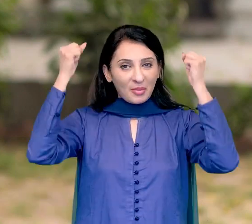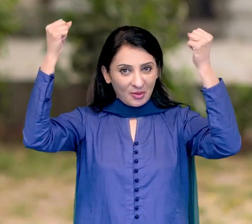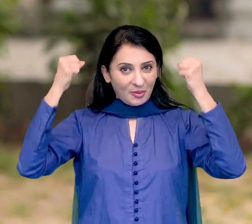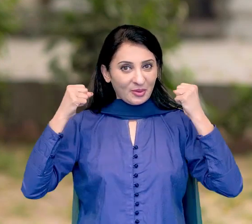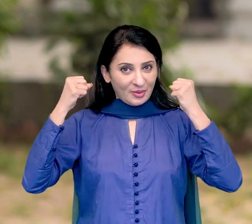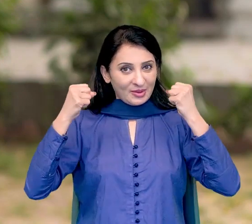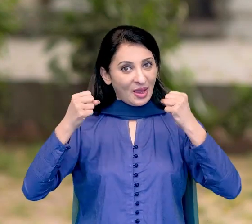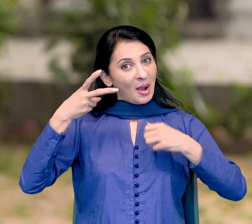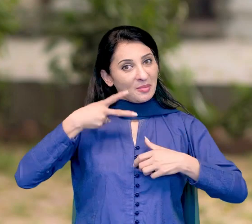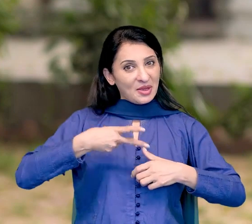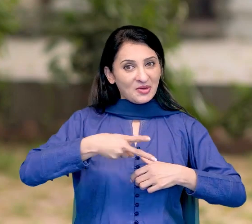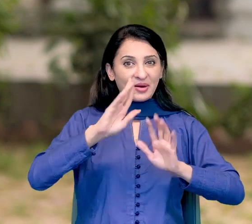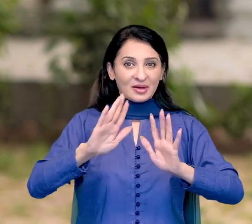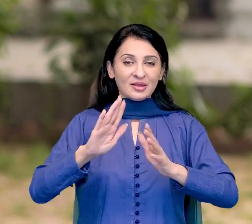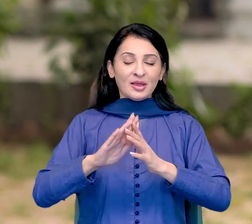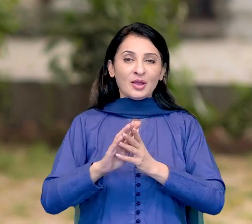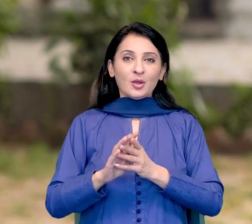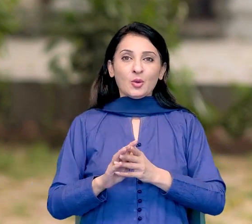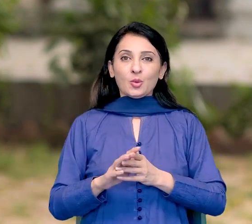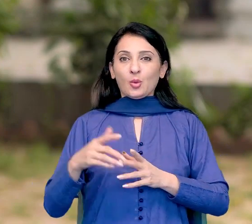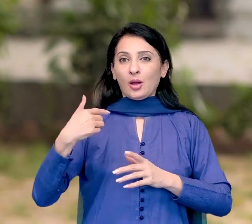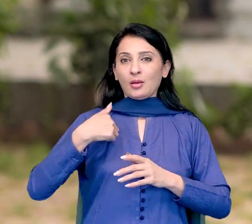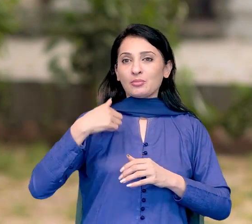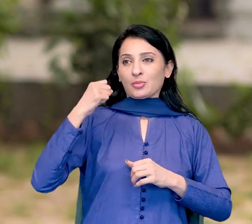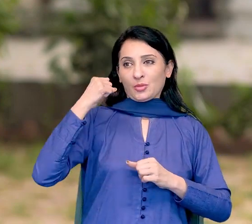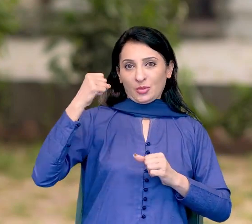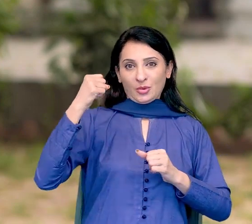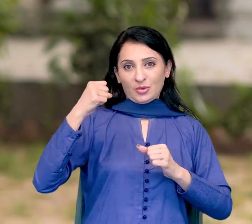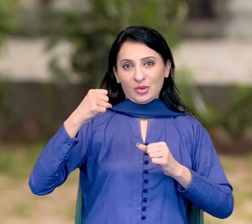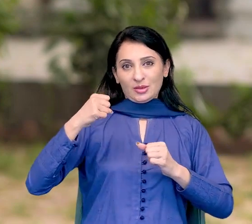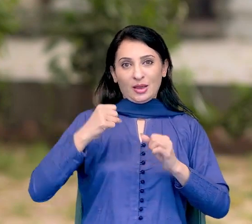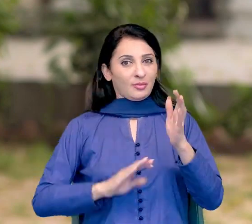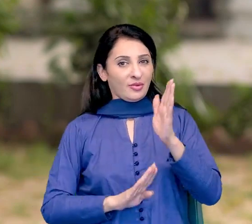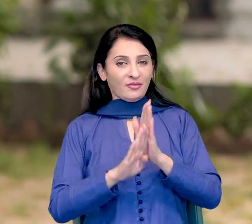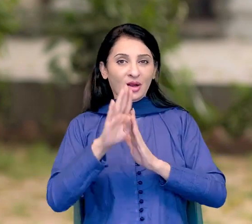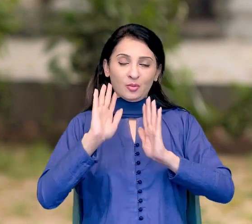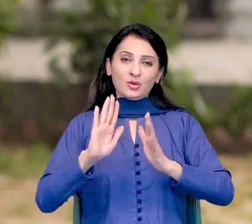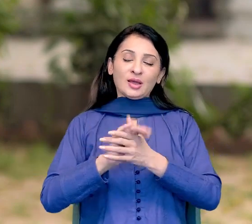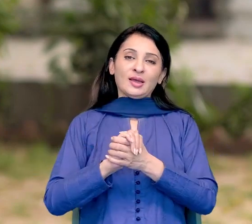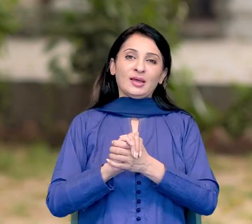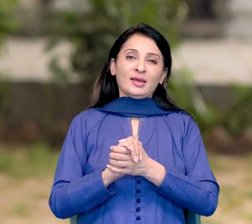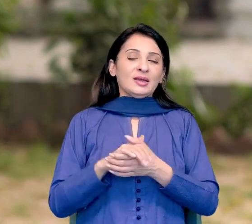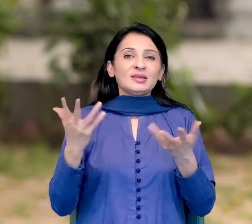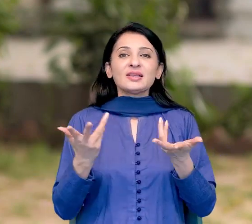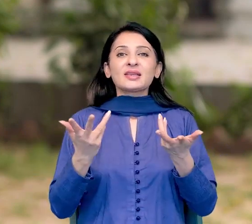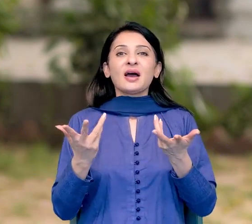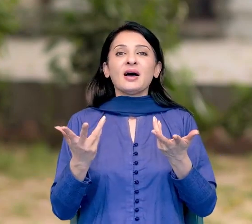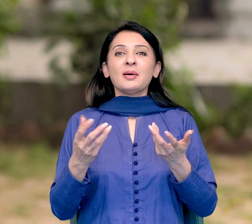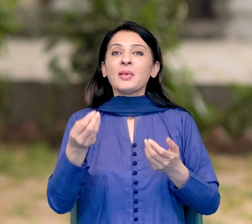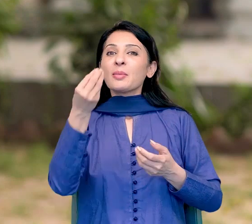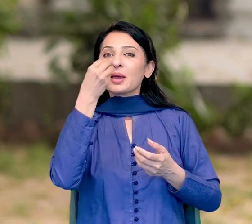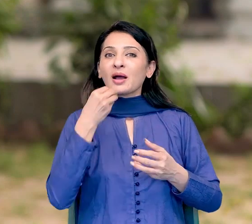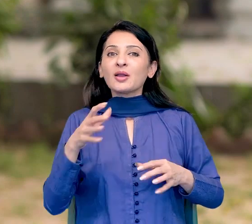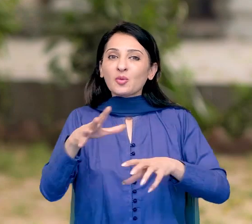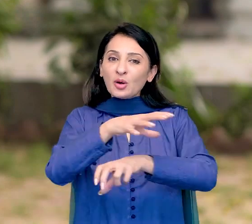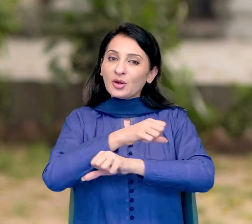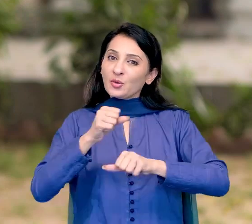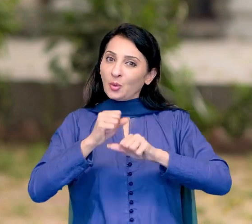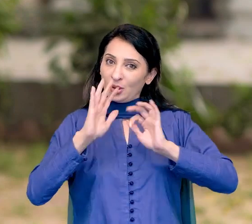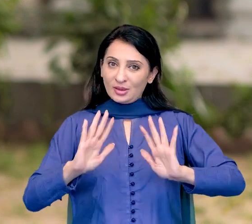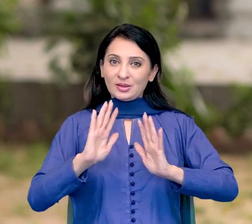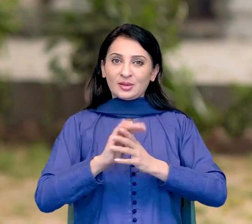اگر ریگولر ایکسرسائز کر رہے ہیں, آپ میں خود ایک سینس آف کانفیڈنس ڈیولپ ہوتا ہے کہ میں اور چیزیں بھی کر سکتا ہوں, لائک آئی کین کنٹرول مائی فوڈ